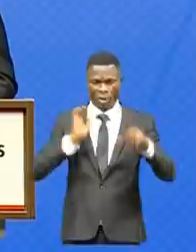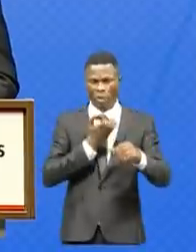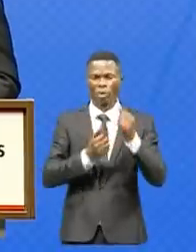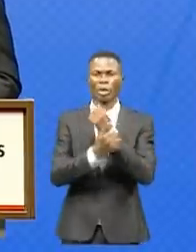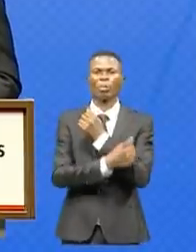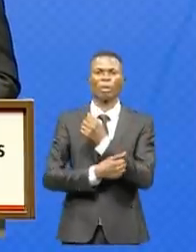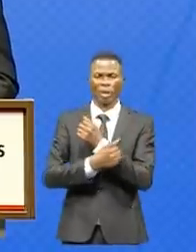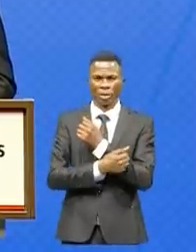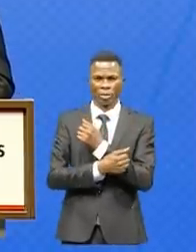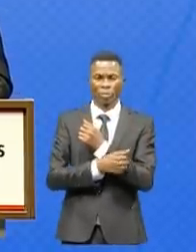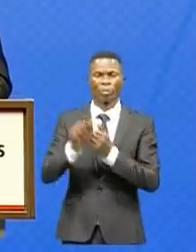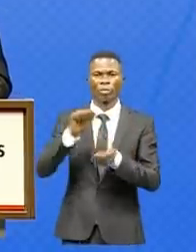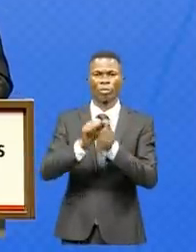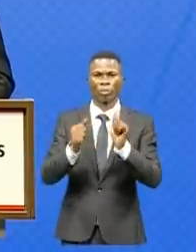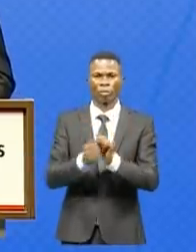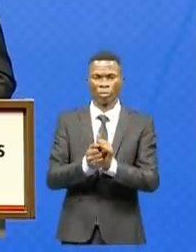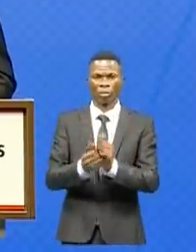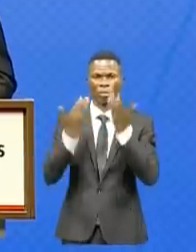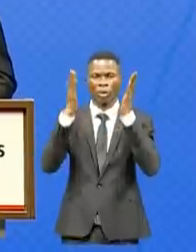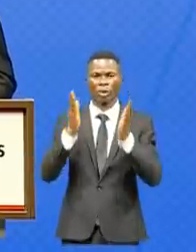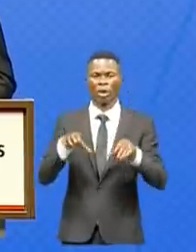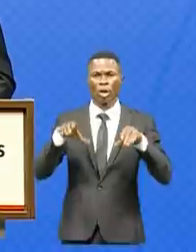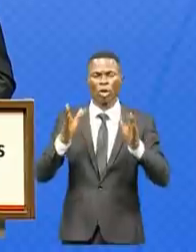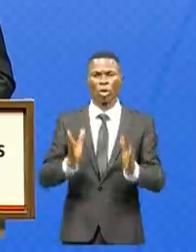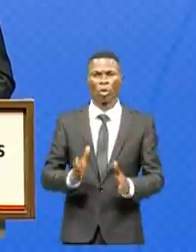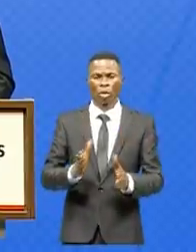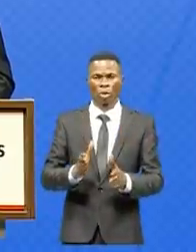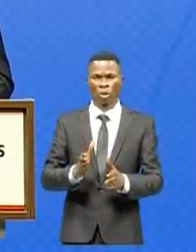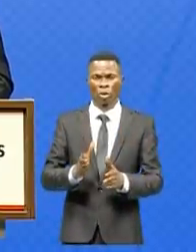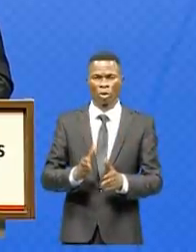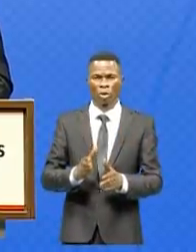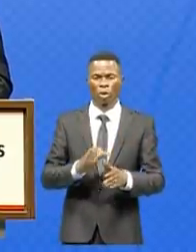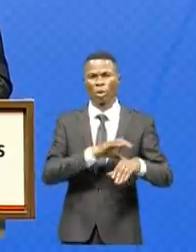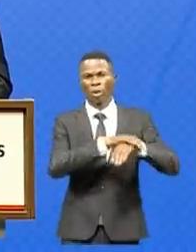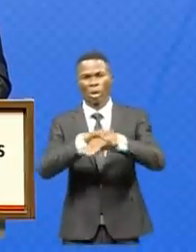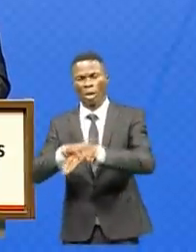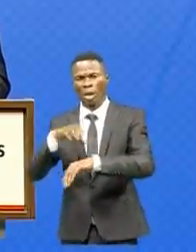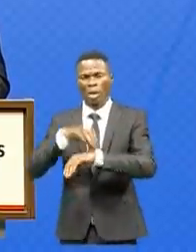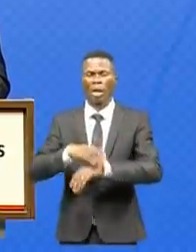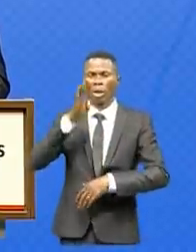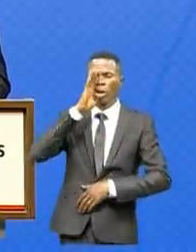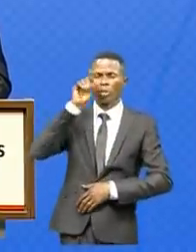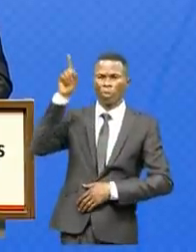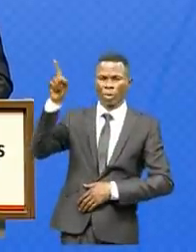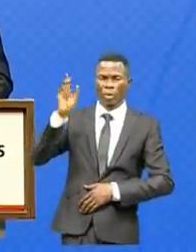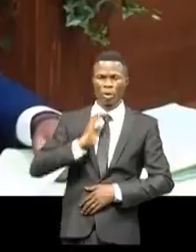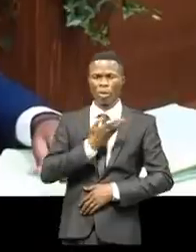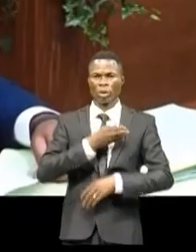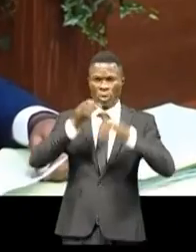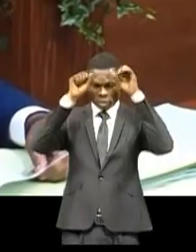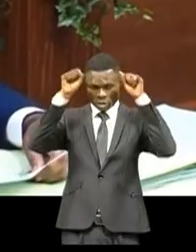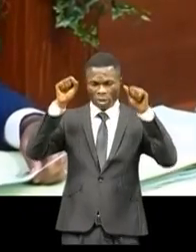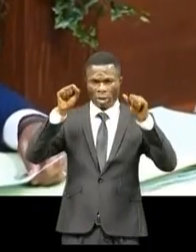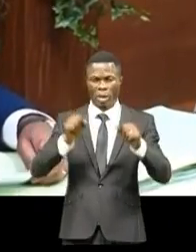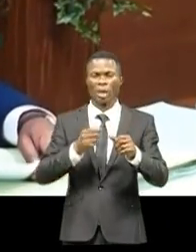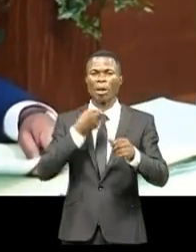République. Situation de l'étudiant congolais bloqué à l'aéroport de Bruxelles. Le président de la République a